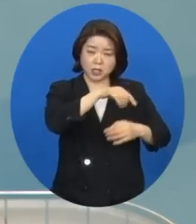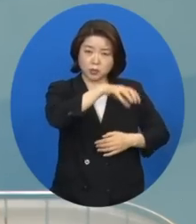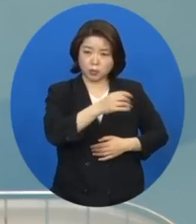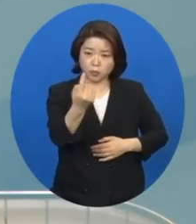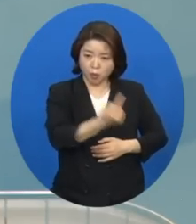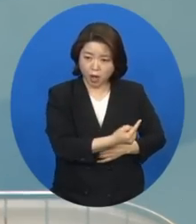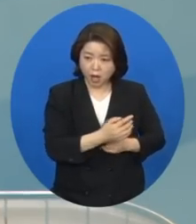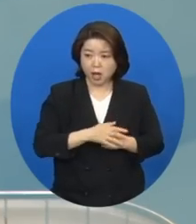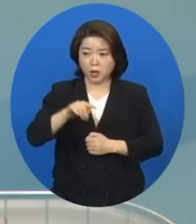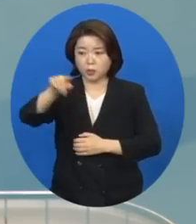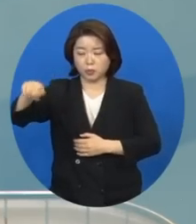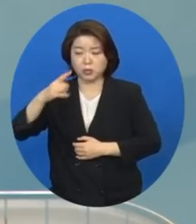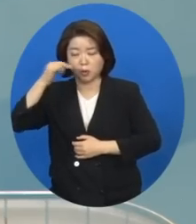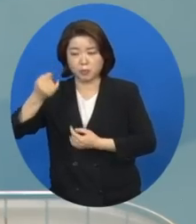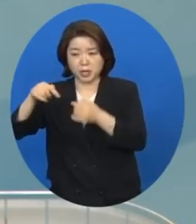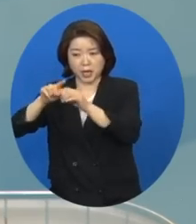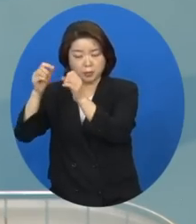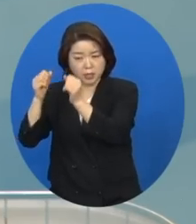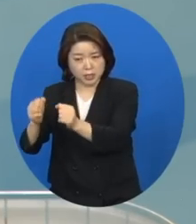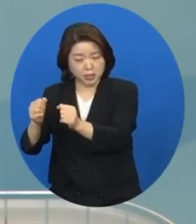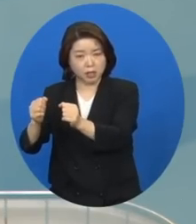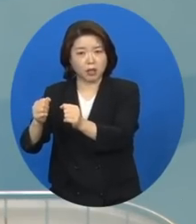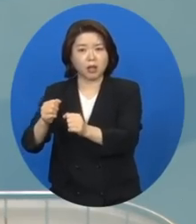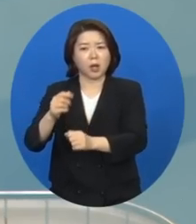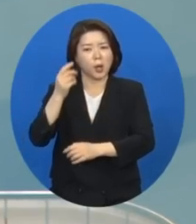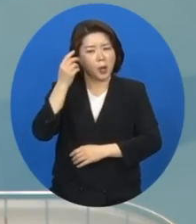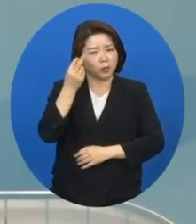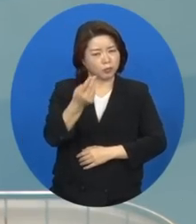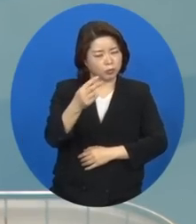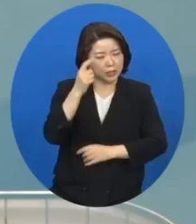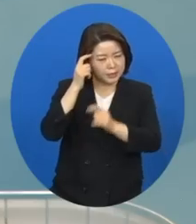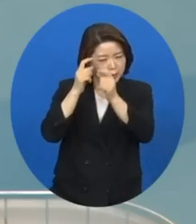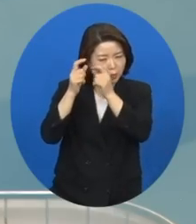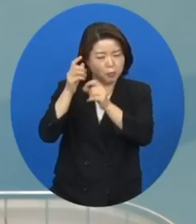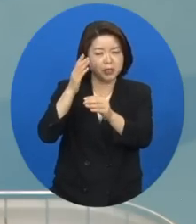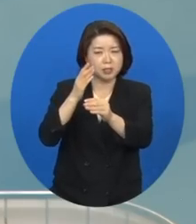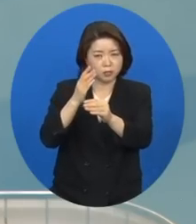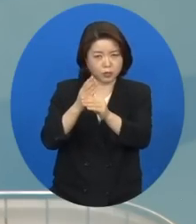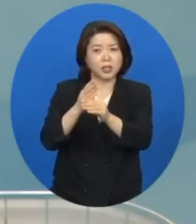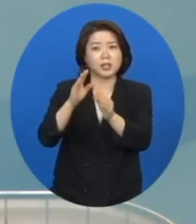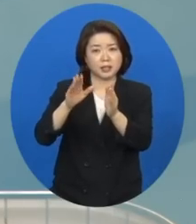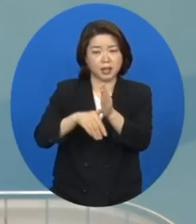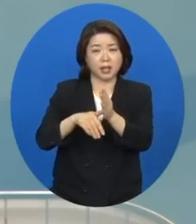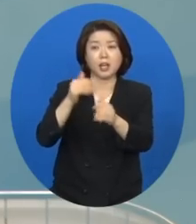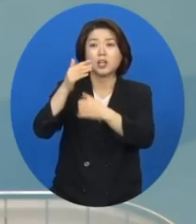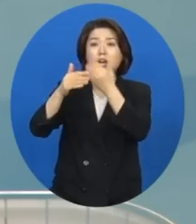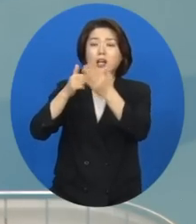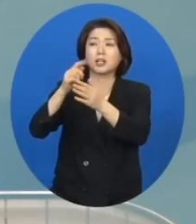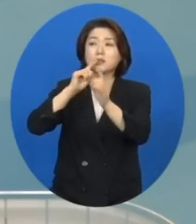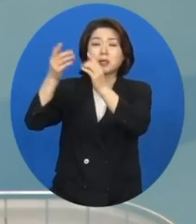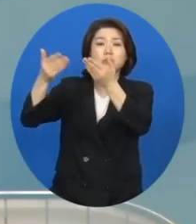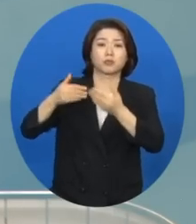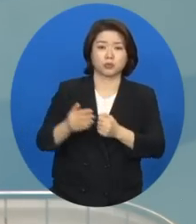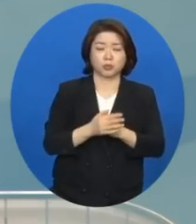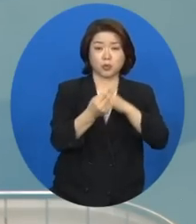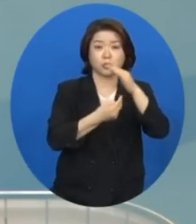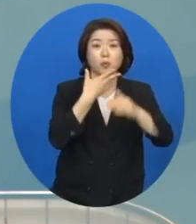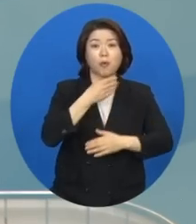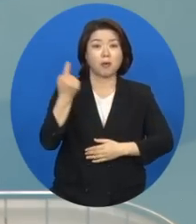함께 지내느냐 고민하고 있을 때 주님께서 저에게 말씀하셨어요. 요한복음 14장